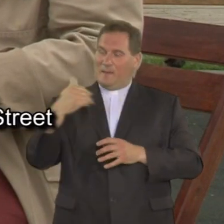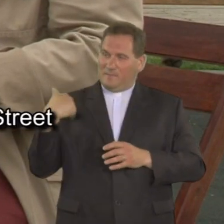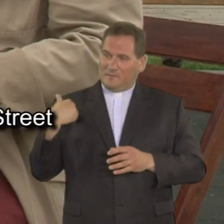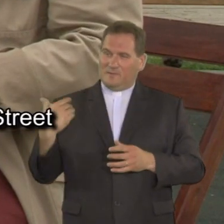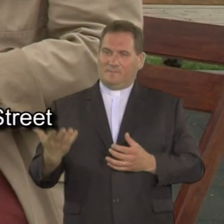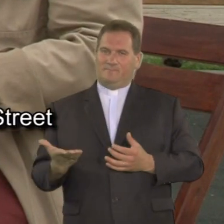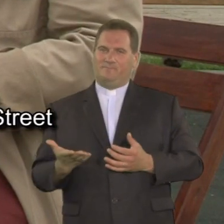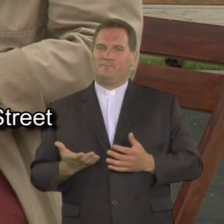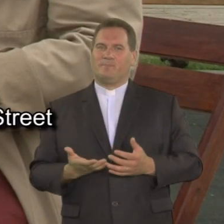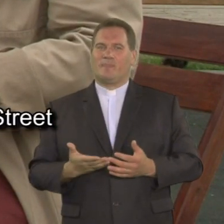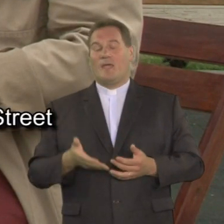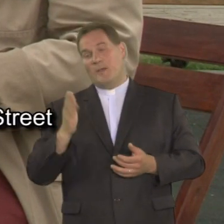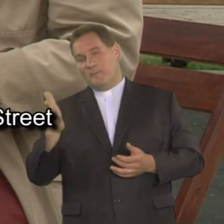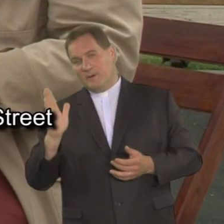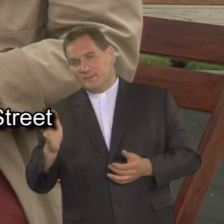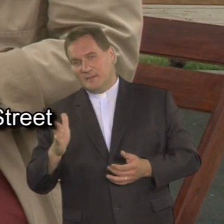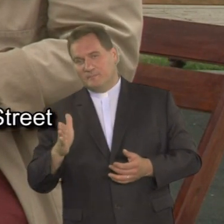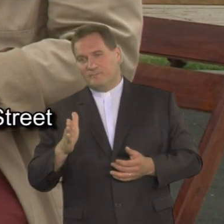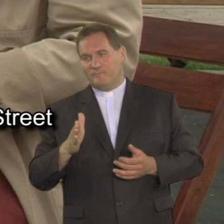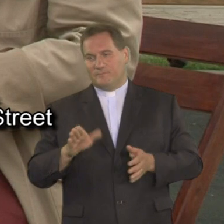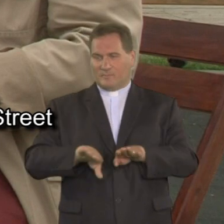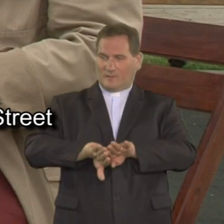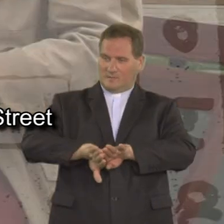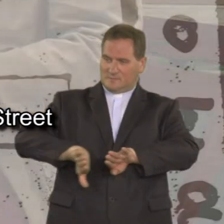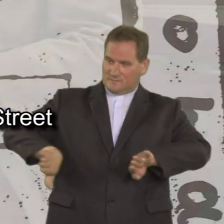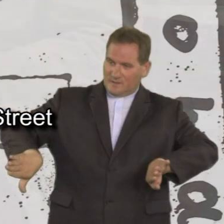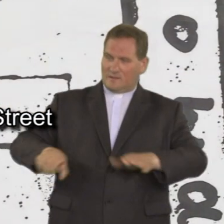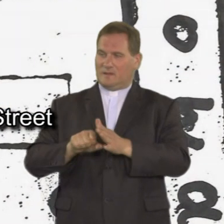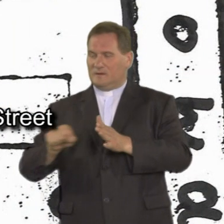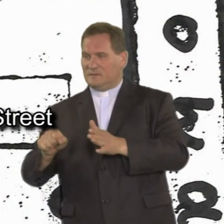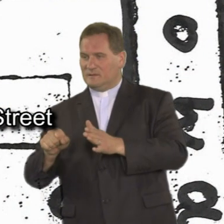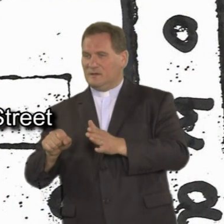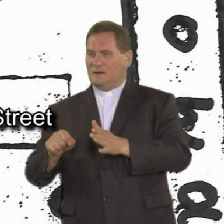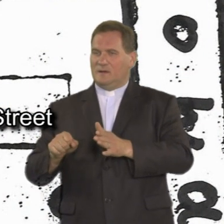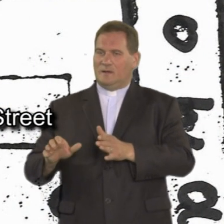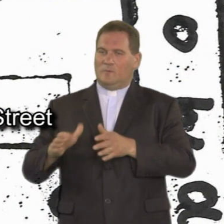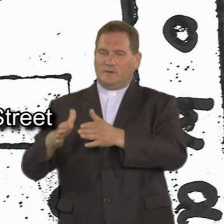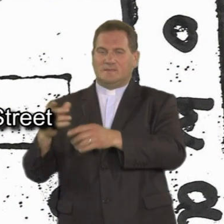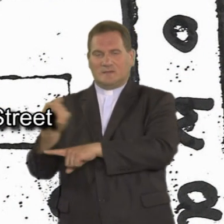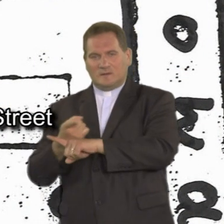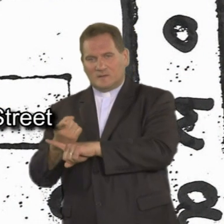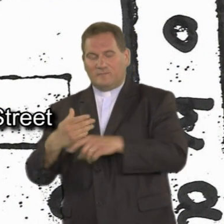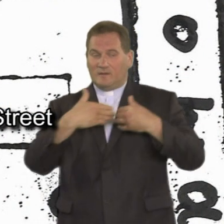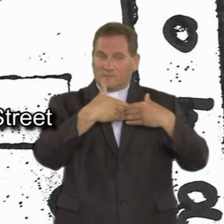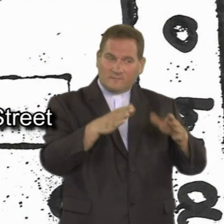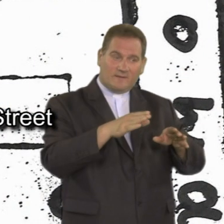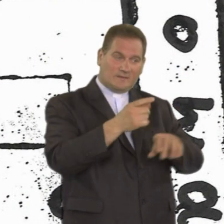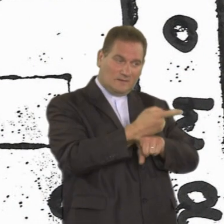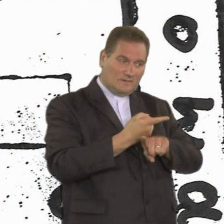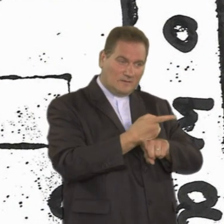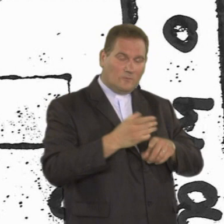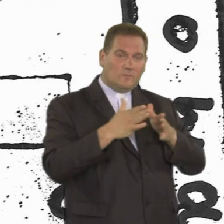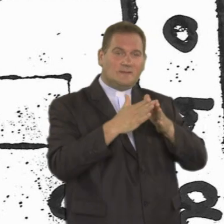I potem odgrodzono od strony ulicy Ogrodowej i otwarto ogród od strony ulicy Kaliskiej